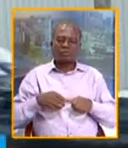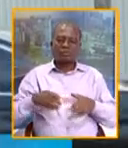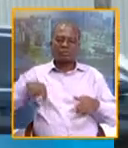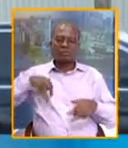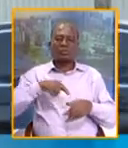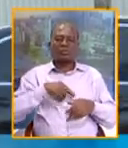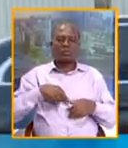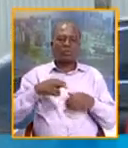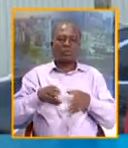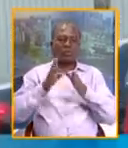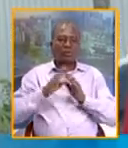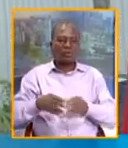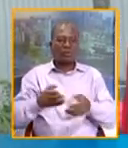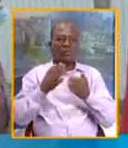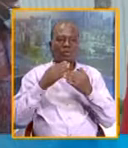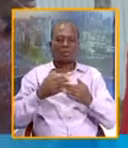demandait